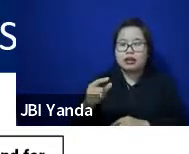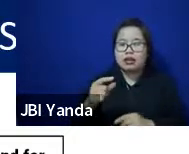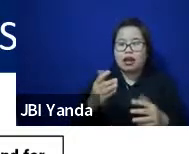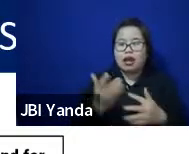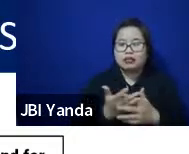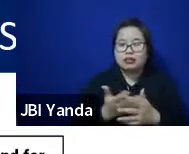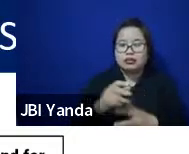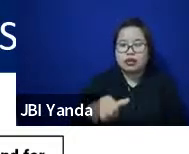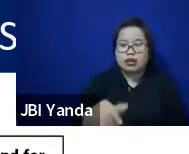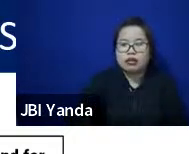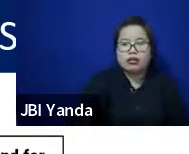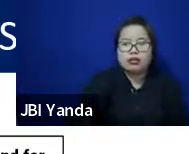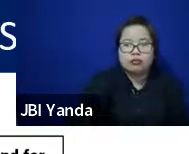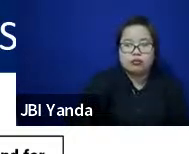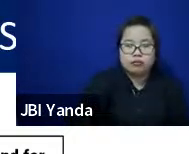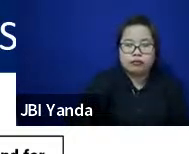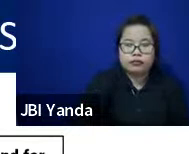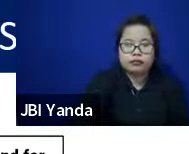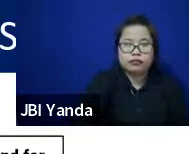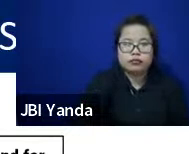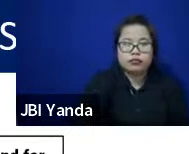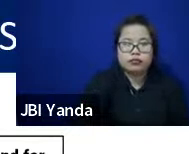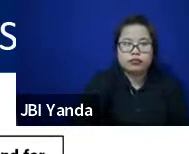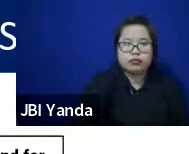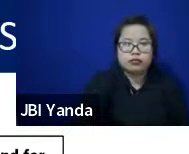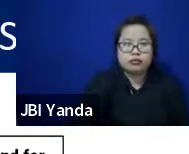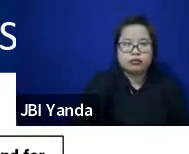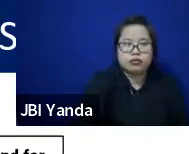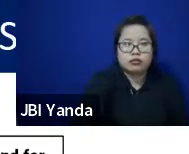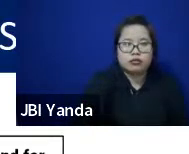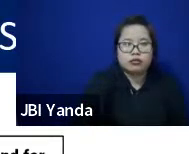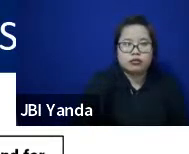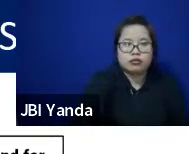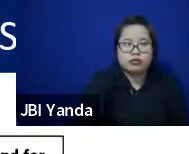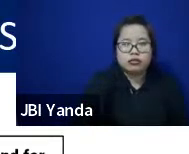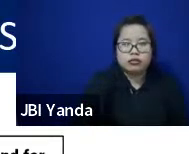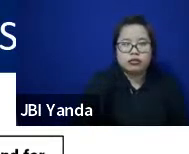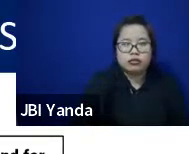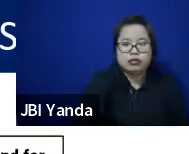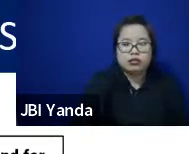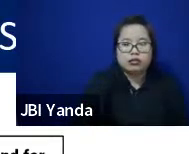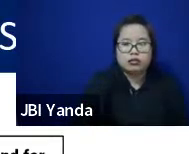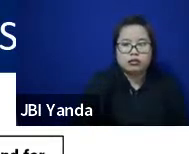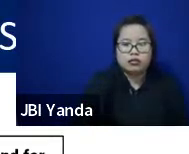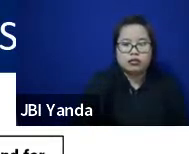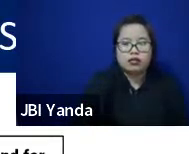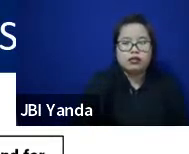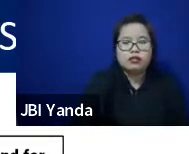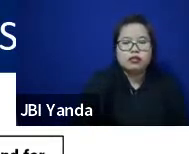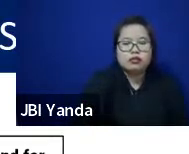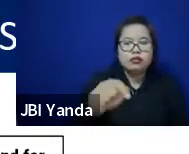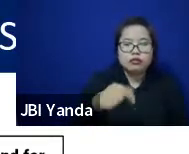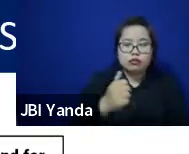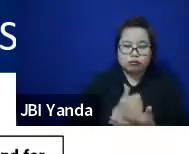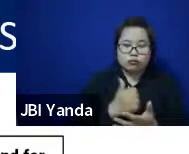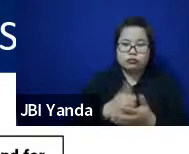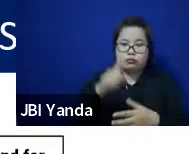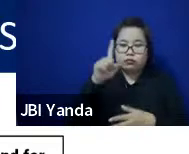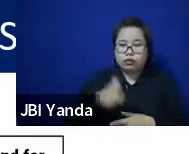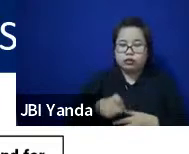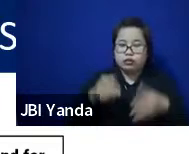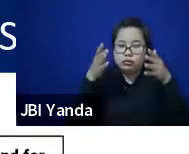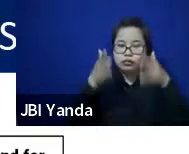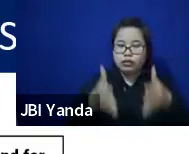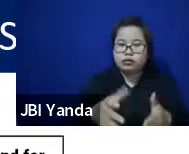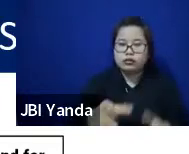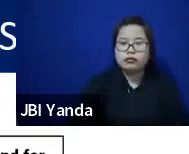afford. Ya, jadi 51,3%. Ini salah satu hal yang perlu diperhatikan karena cannot